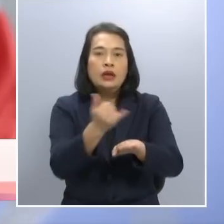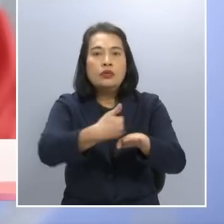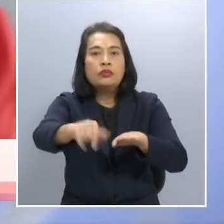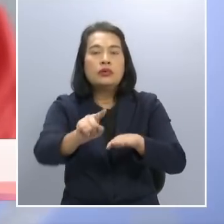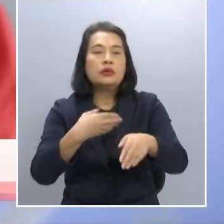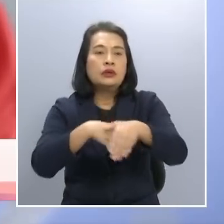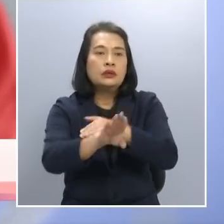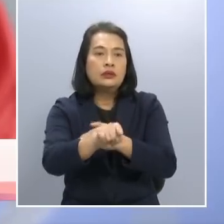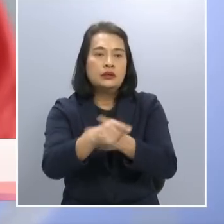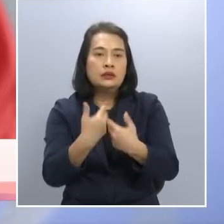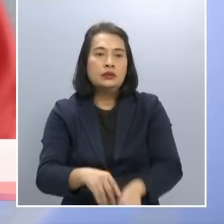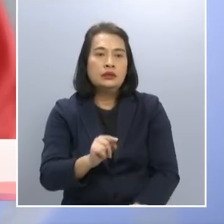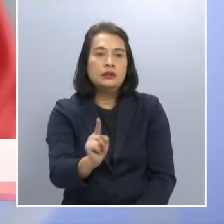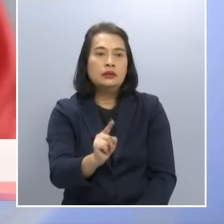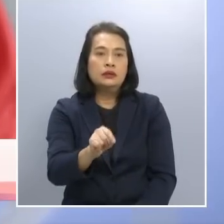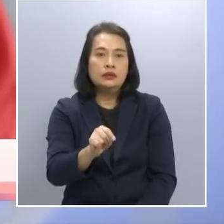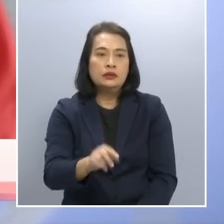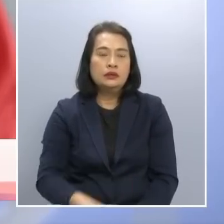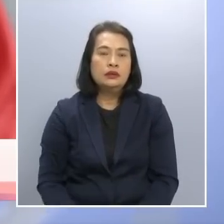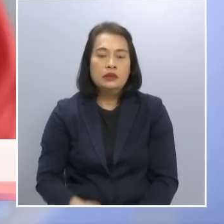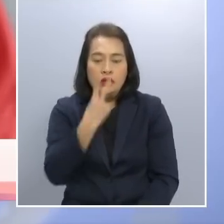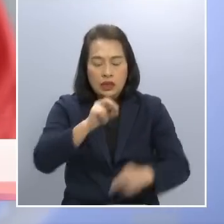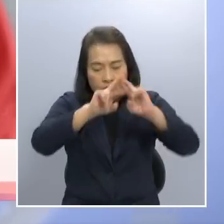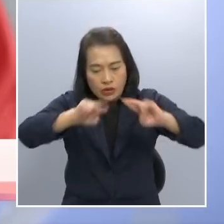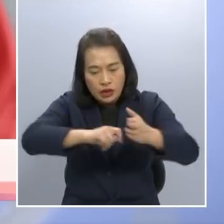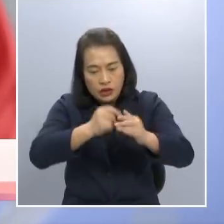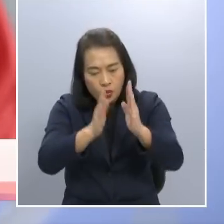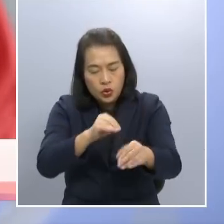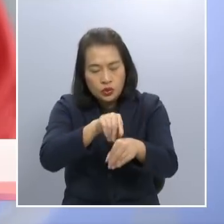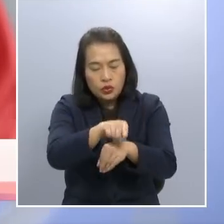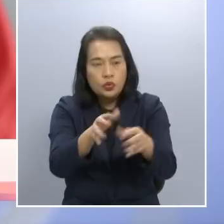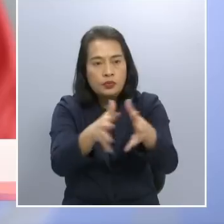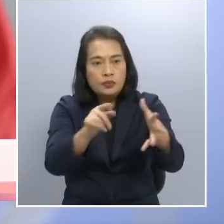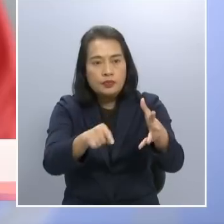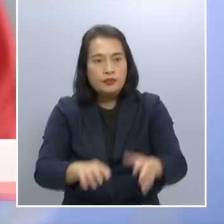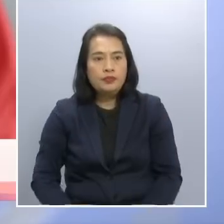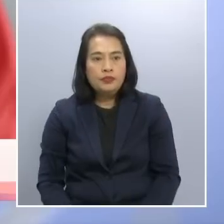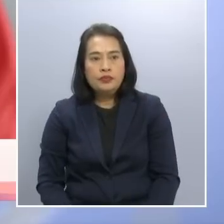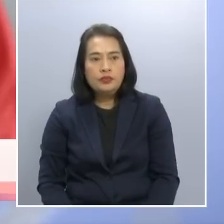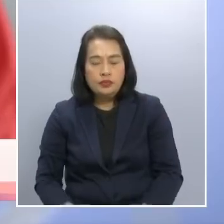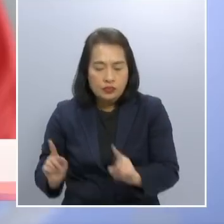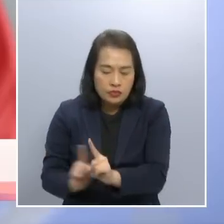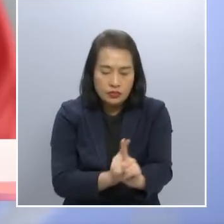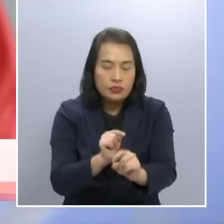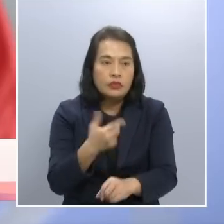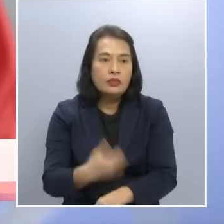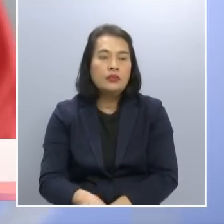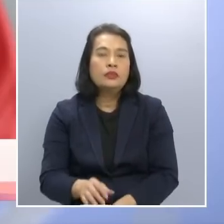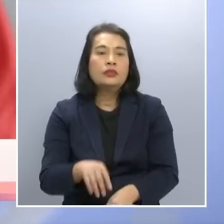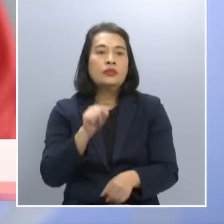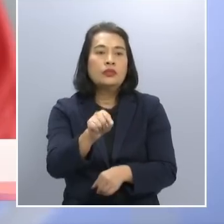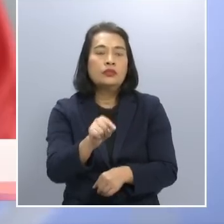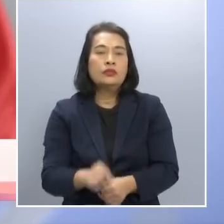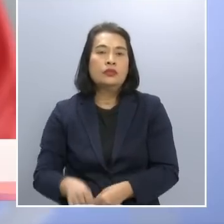ไม่วิ่งกล้ามาวิ่งไปไหนเห็นอู่คนเยอะครับเลยว่าจะเลี้ยวเข้าไปพอดีวิ่งตามเข้าไปเลยครับเขาขอแล้วให้อยู่กันไม่ได้เป็นการพ